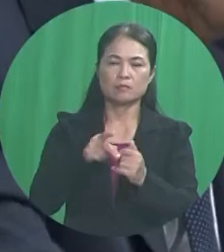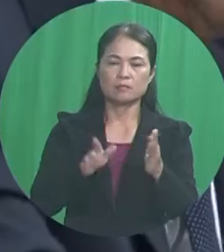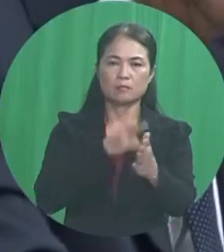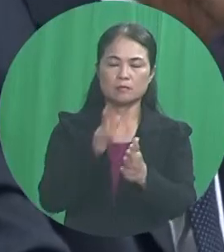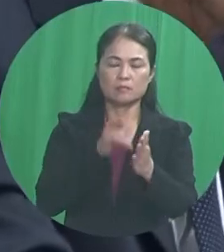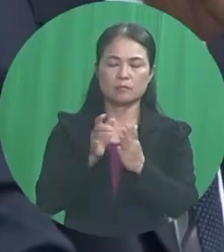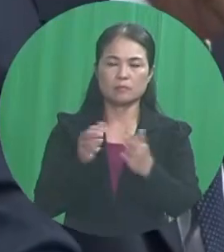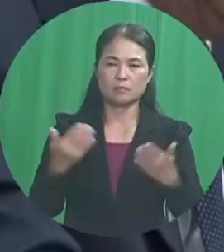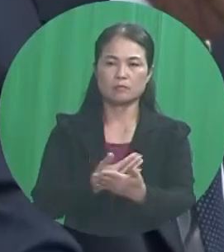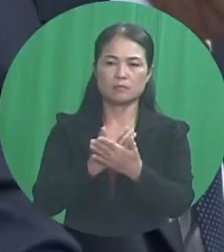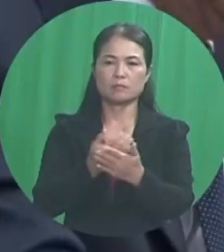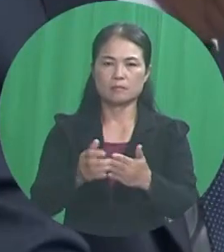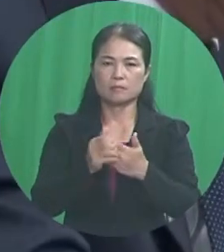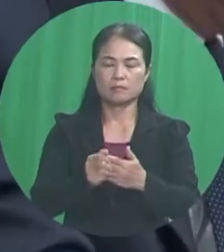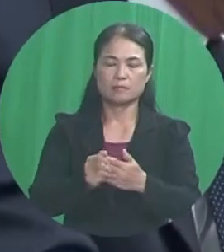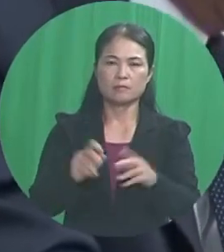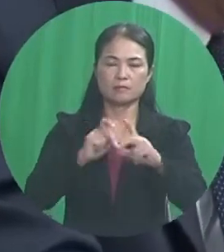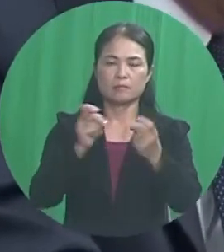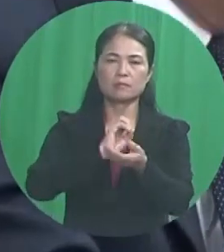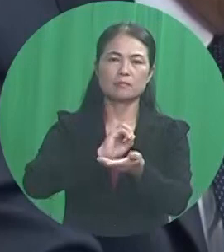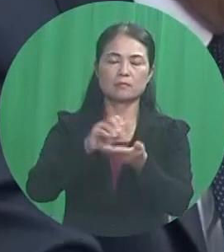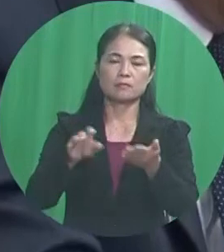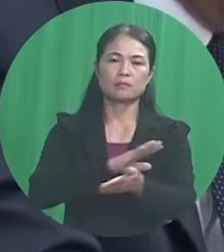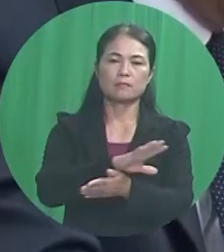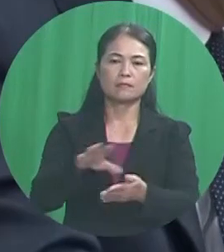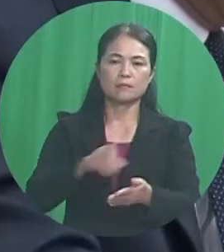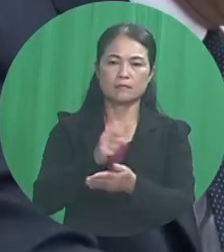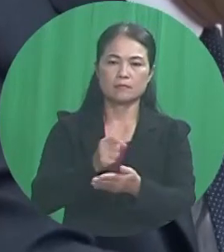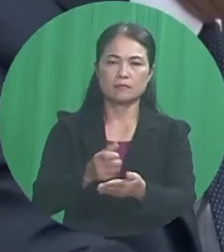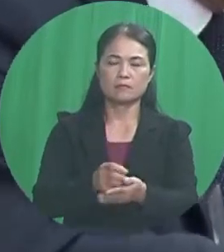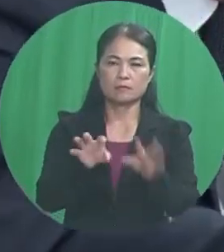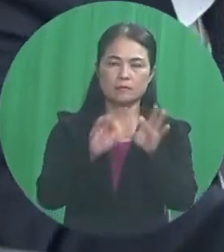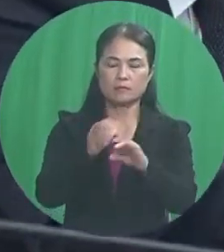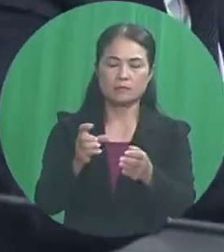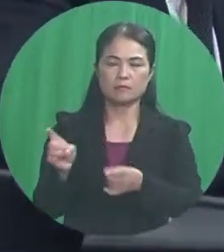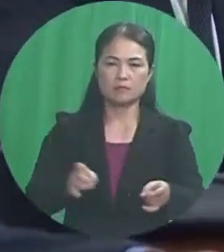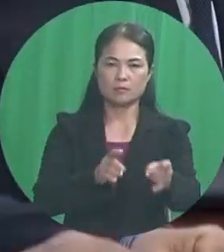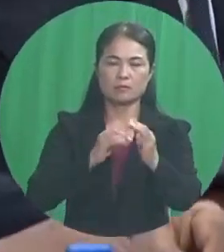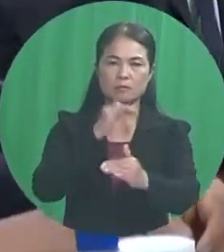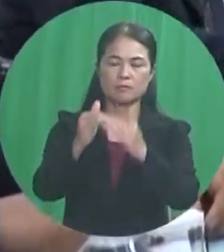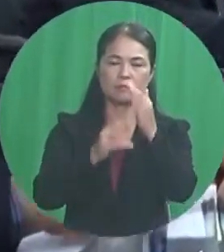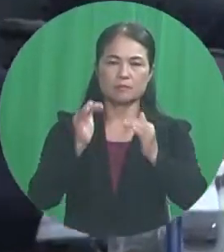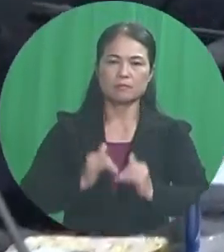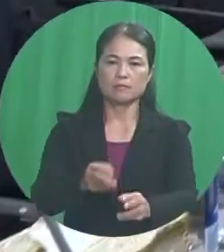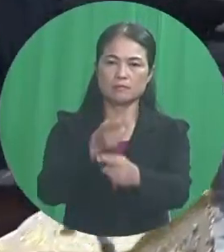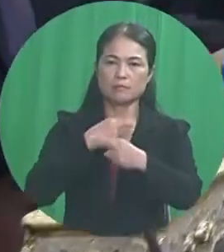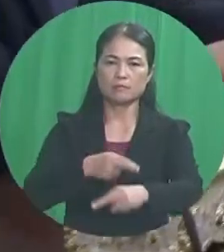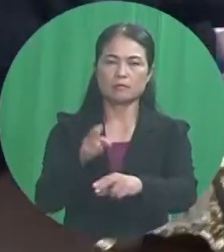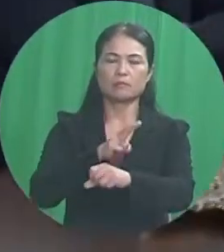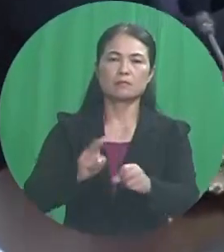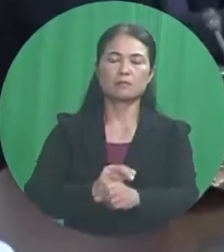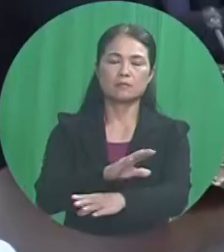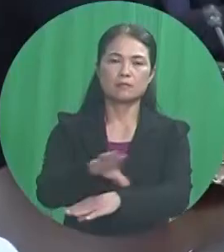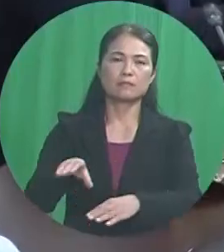ដ្ឋាភិបាលថ្មីដែលដឹកនាំដោយគណបកប្រជាជនកម្ពុជាក្នុងការជ្រើសរើសមេគាអភិវឌ្ឍស្របតាមលក្ខខណ្ឌជាតិរបស់ក